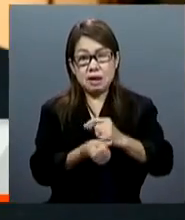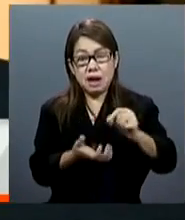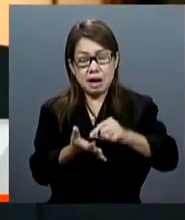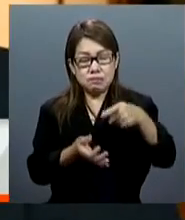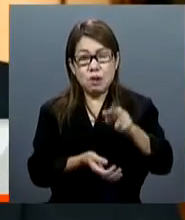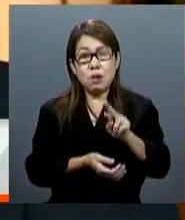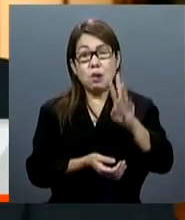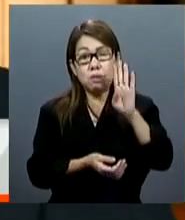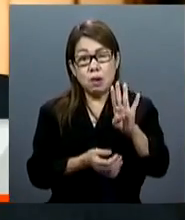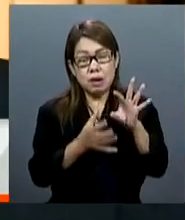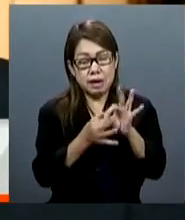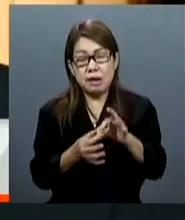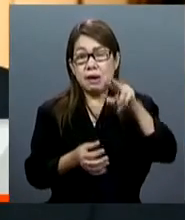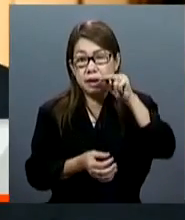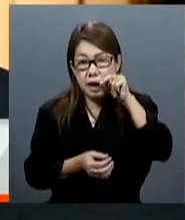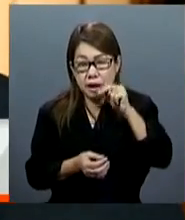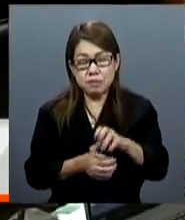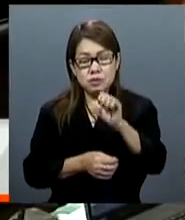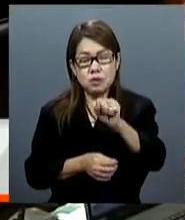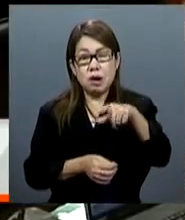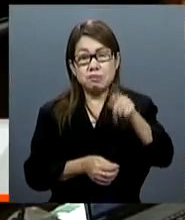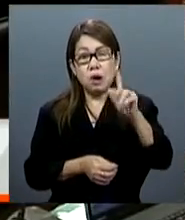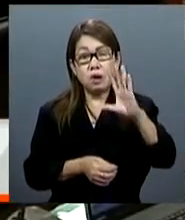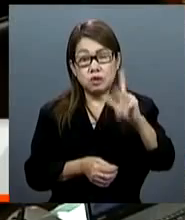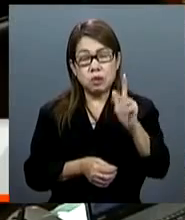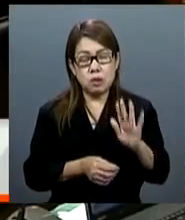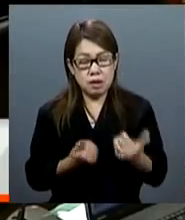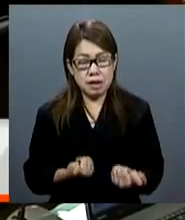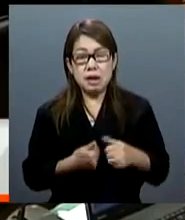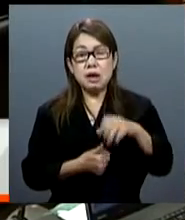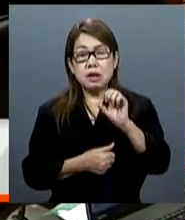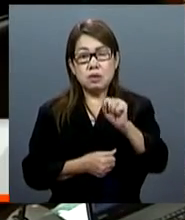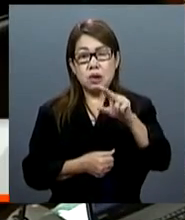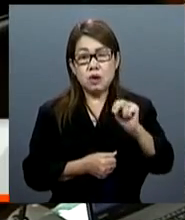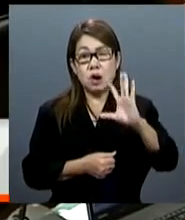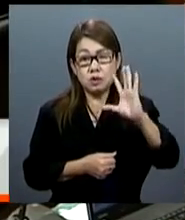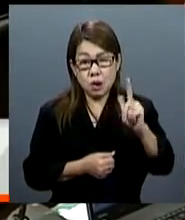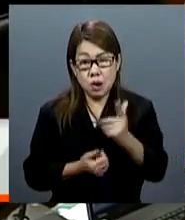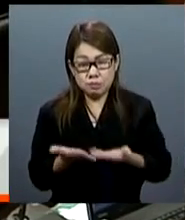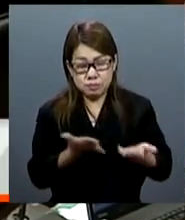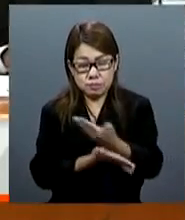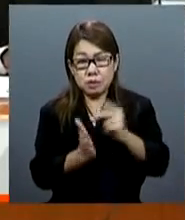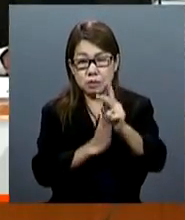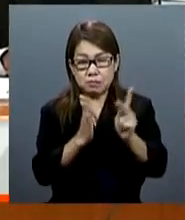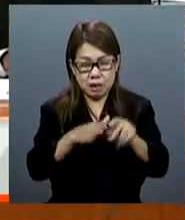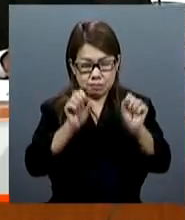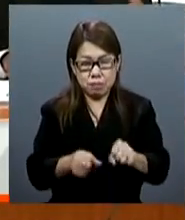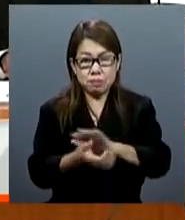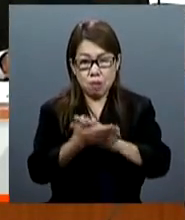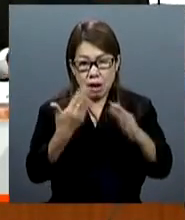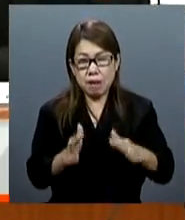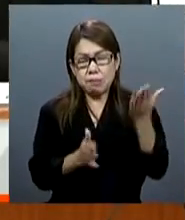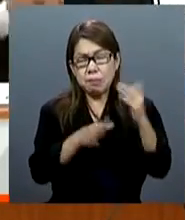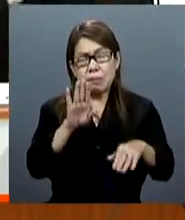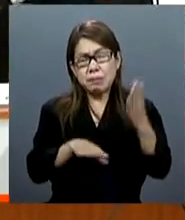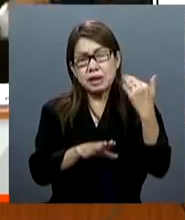าปฏิรูปแห่งชาติหรือสปช.ได้ผ่านการเห็นชอบจากสภานิติบัญญัติแห่งชาติหรือสนช.เมื่อดึงเดือนที่ผ่านมาแล้วนะคะแ